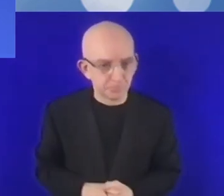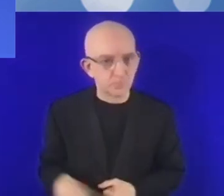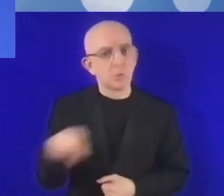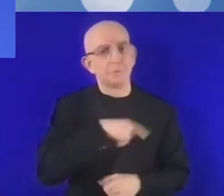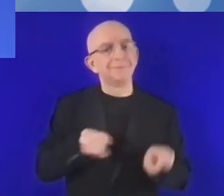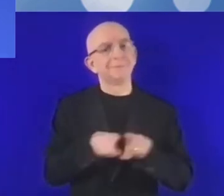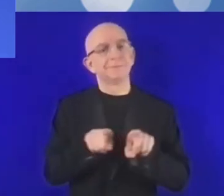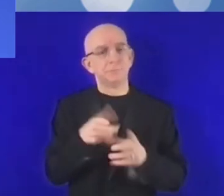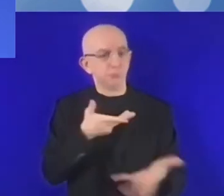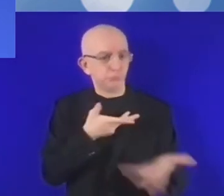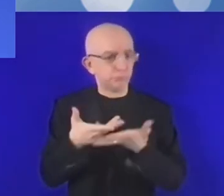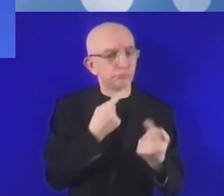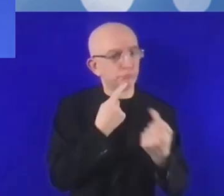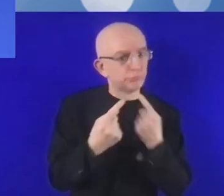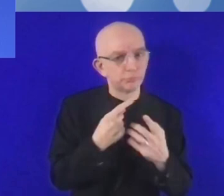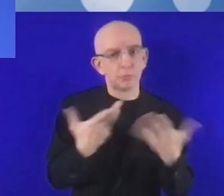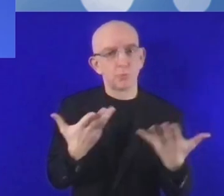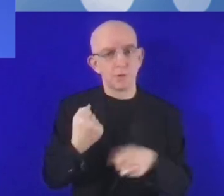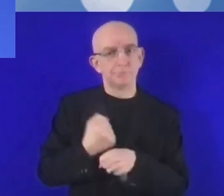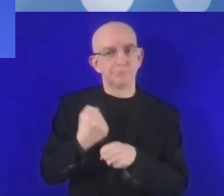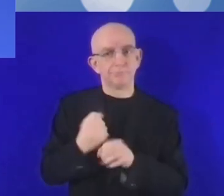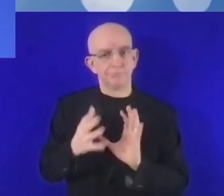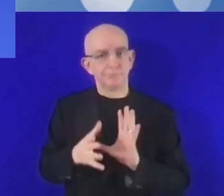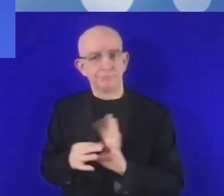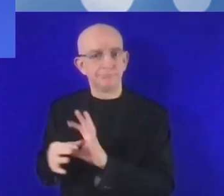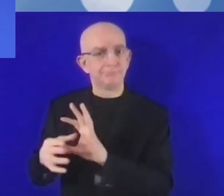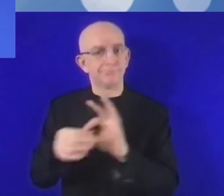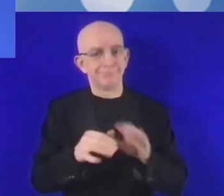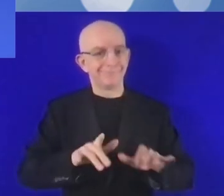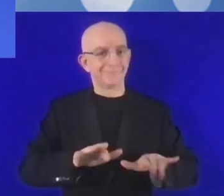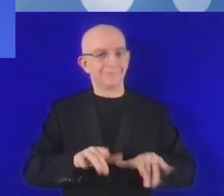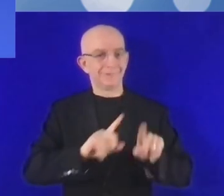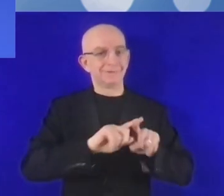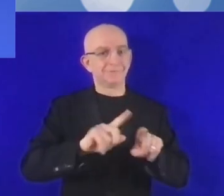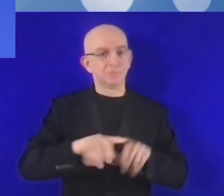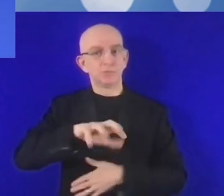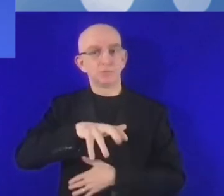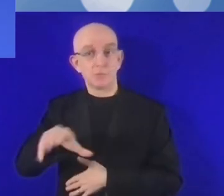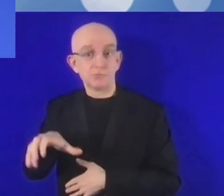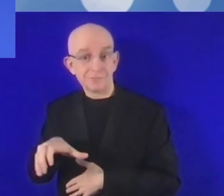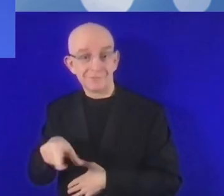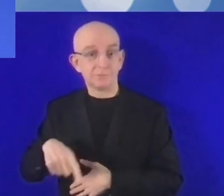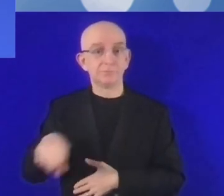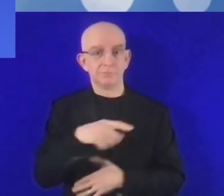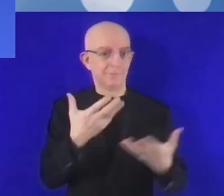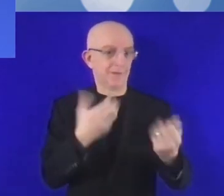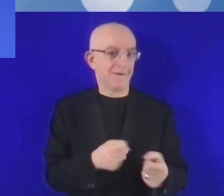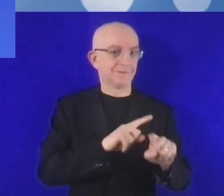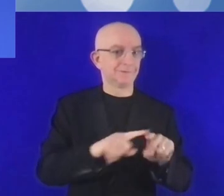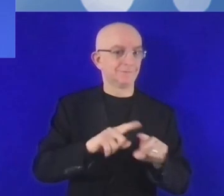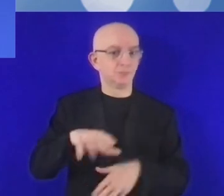возможность встретиться с разными министрами из разных стран мира, разговаривать о возможности